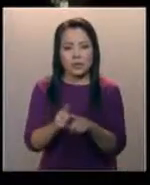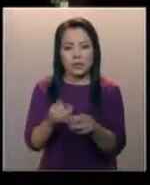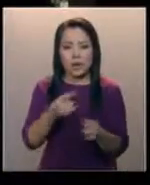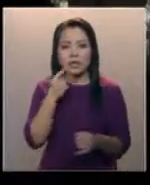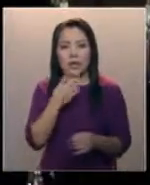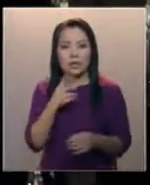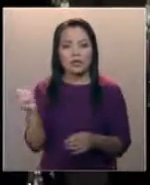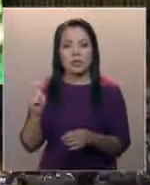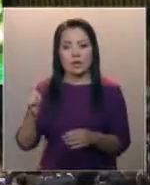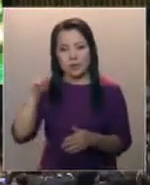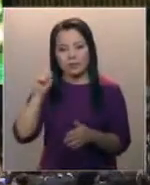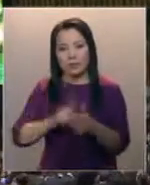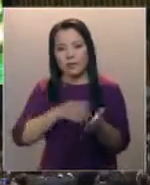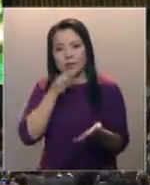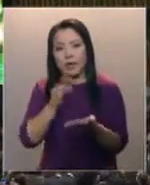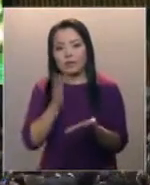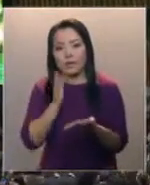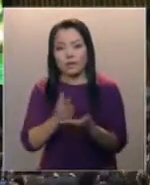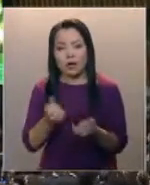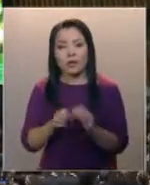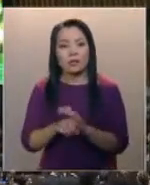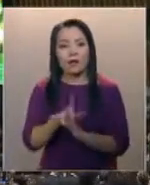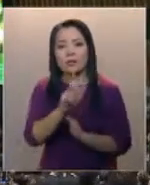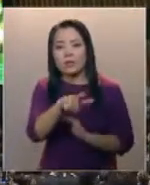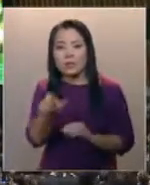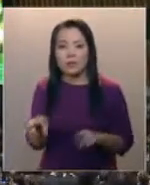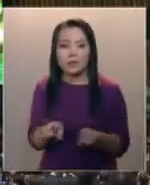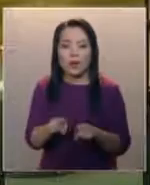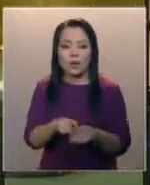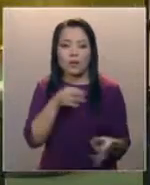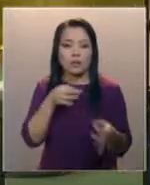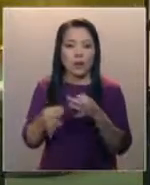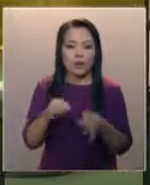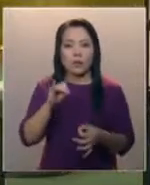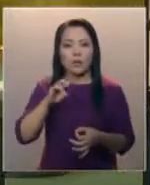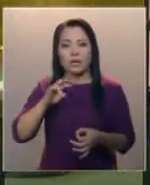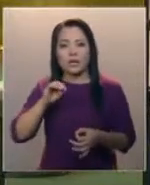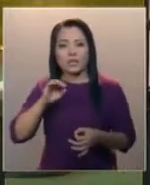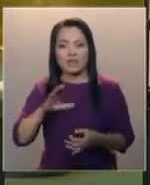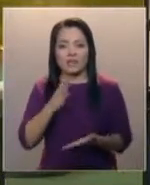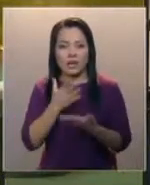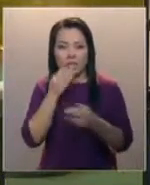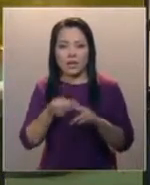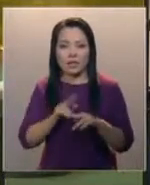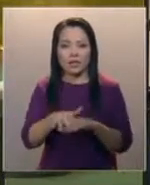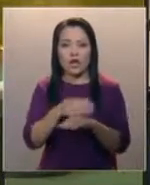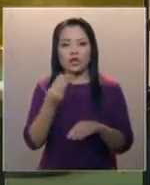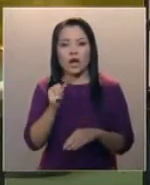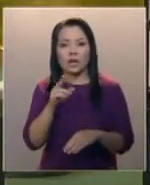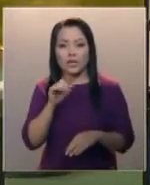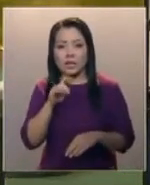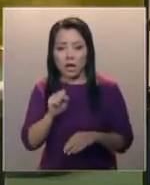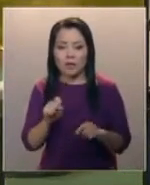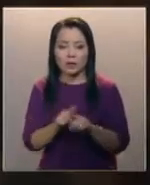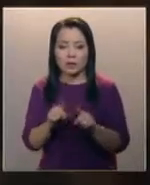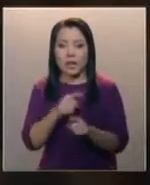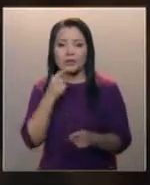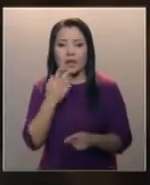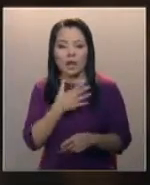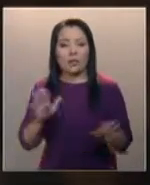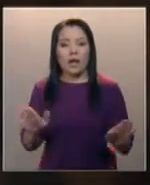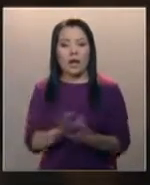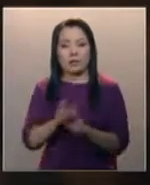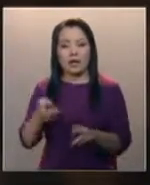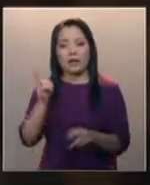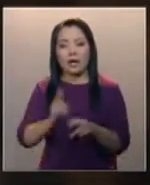сөз сөйлейді деп күтілуде. Ал босқындарға қатысты ойын айтқан ЮНИСЕФтің ізгі ниет елшісі Шакира өз баяндамасын әнмен